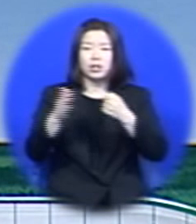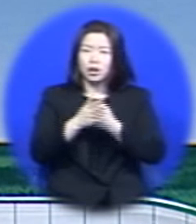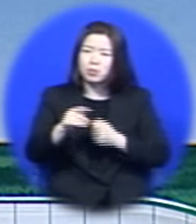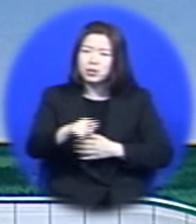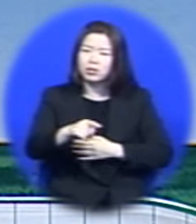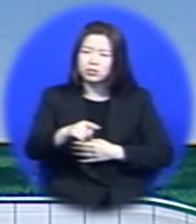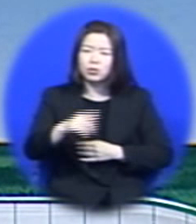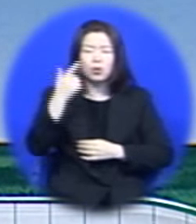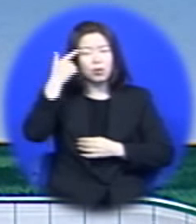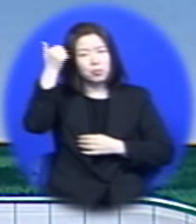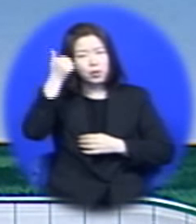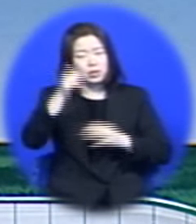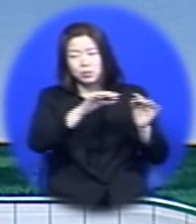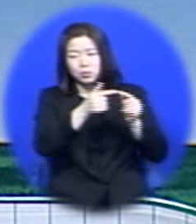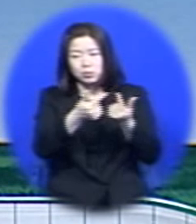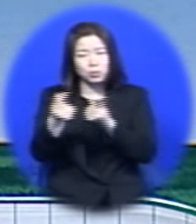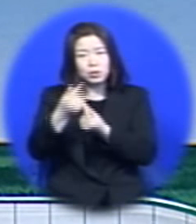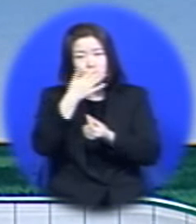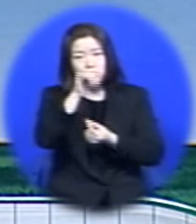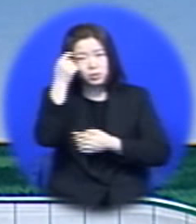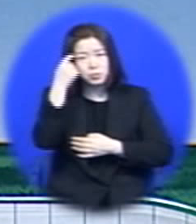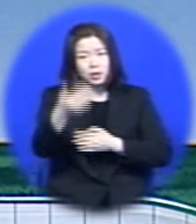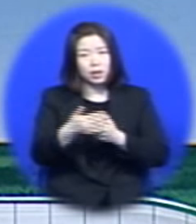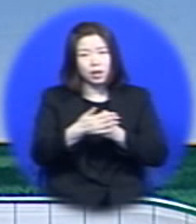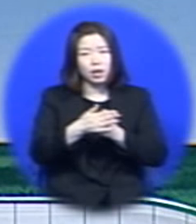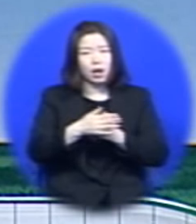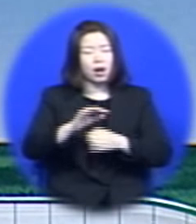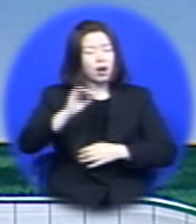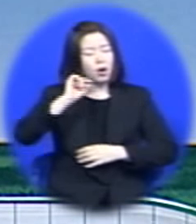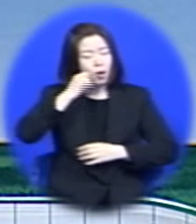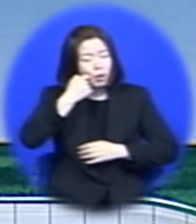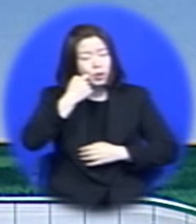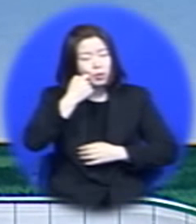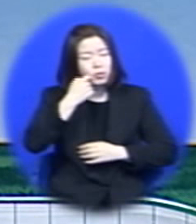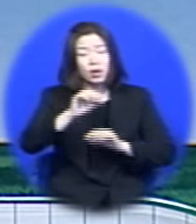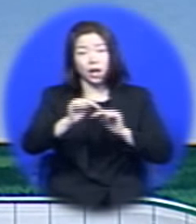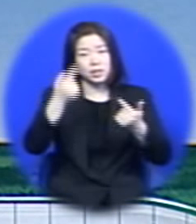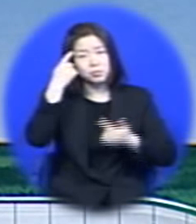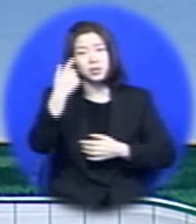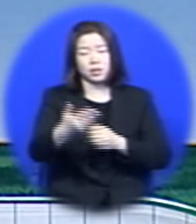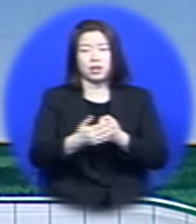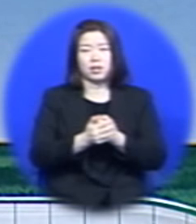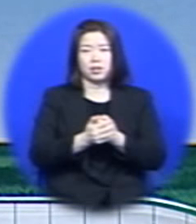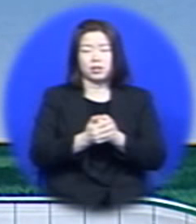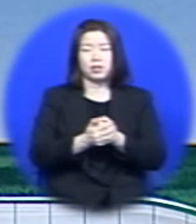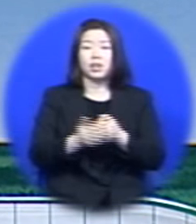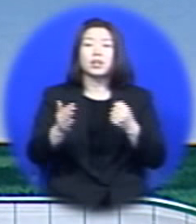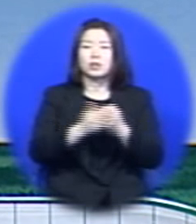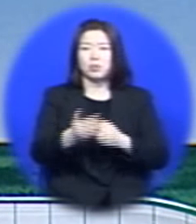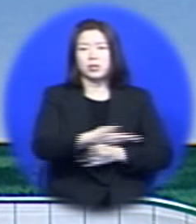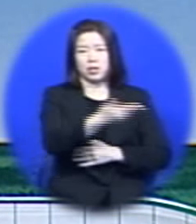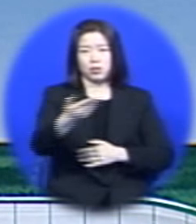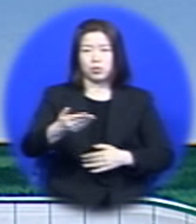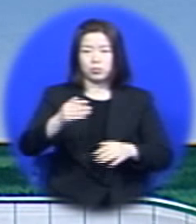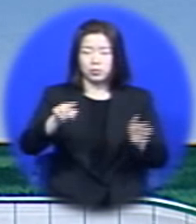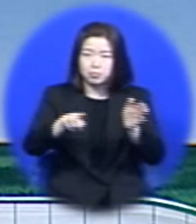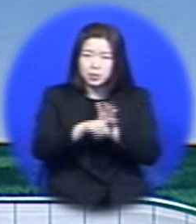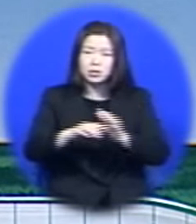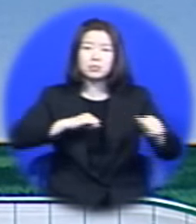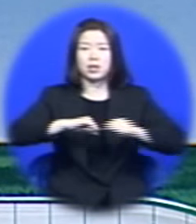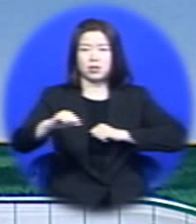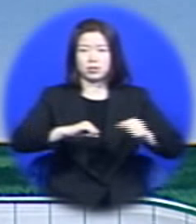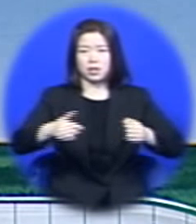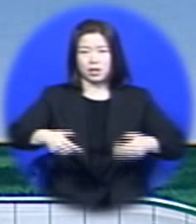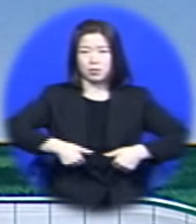무리한 요구 아니겠습니까? 그러므로 여러분, 여기에 믿음의 역사가 필요한 겁니다.